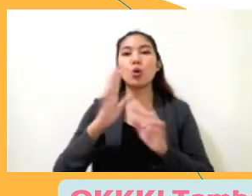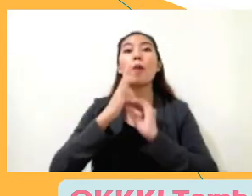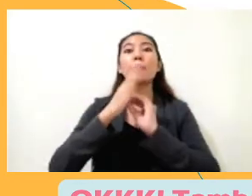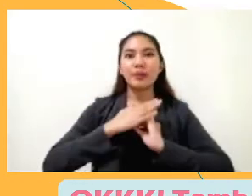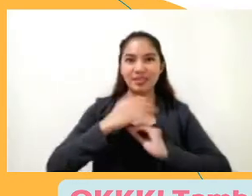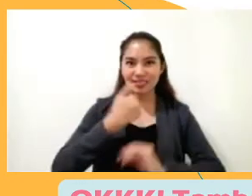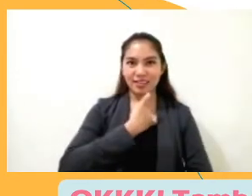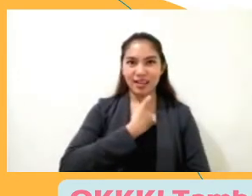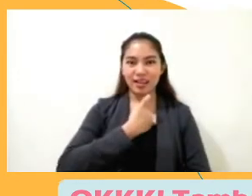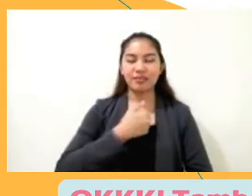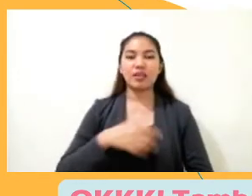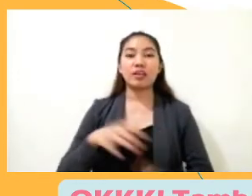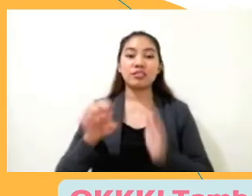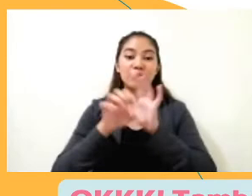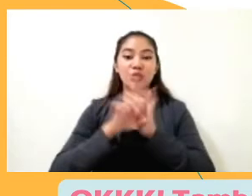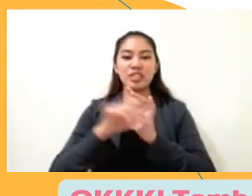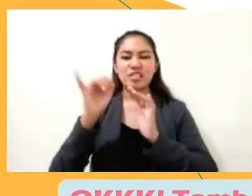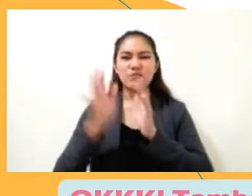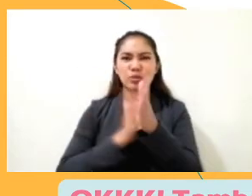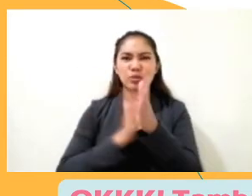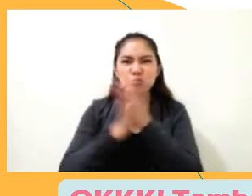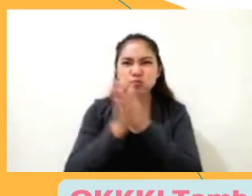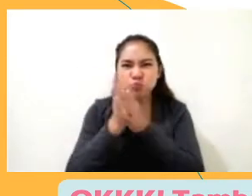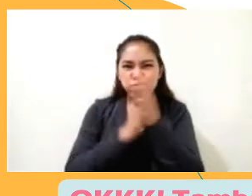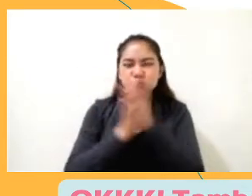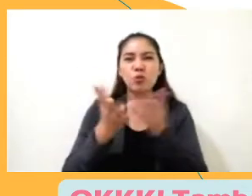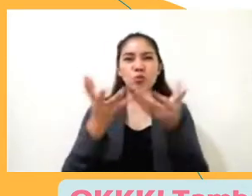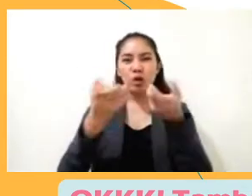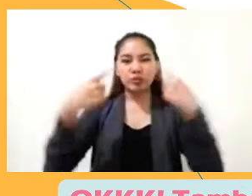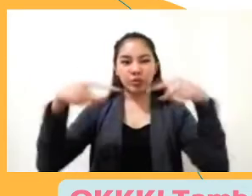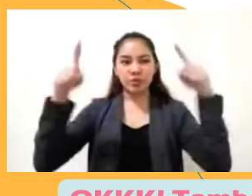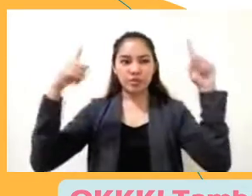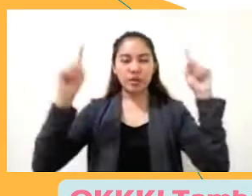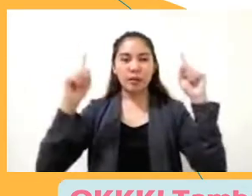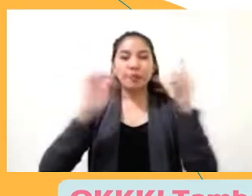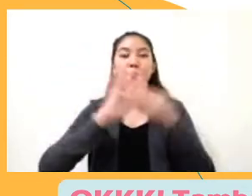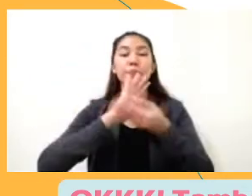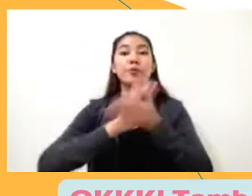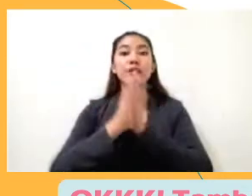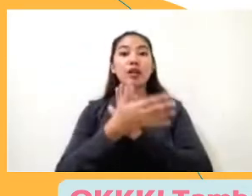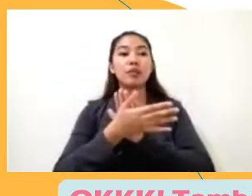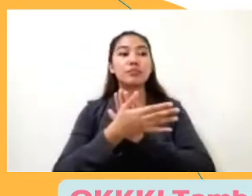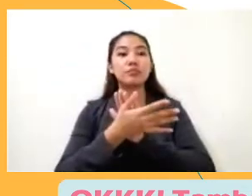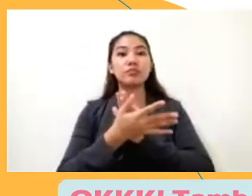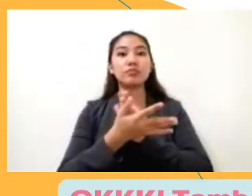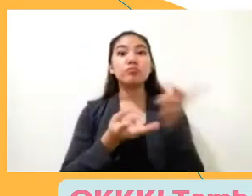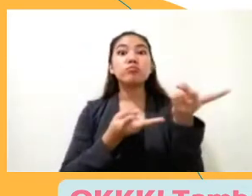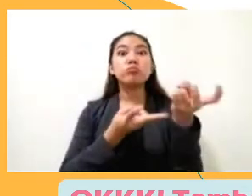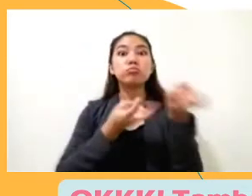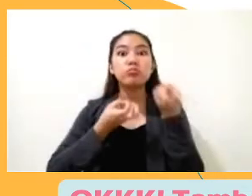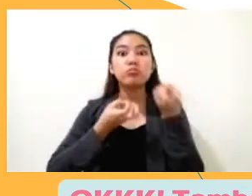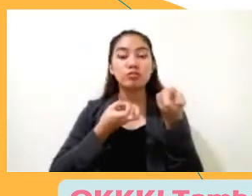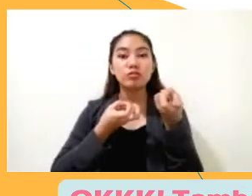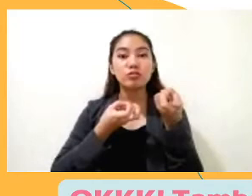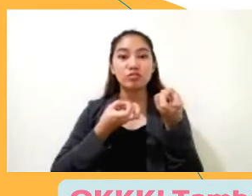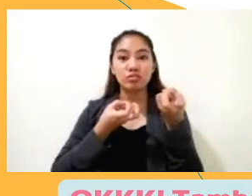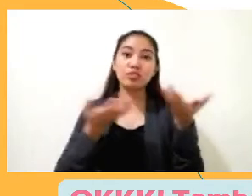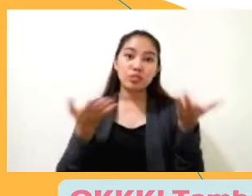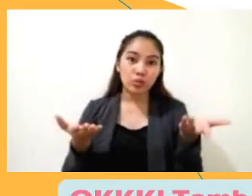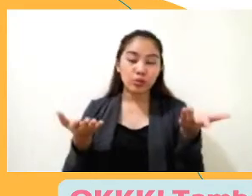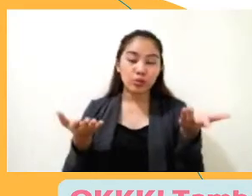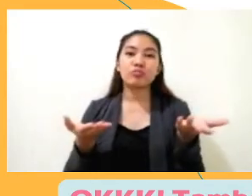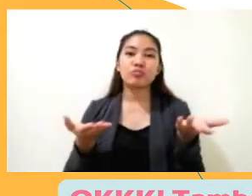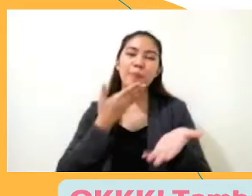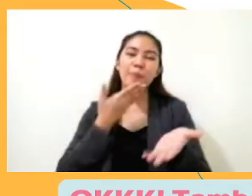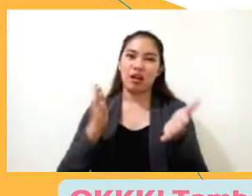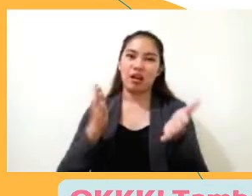mo, pagsa-strive mo doon sa pag-unlad, nakakasakit na or sumusobra na para sa iyong sarili, then hindi naman ibig sabihin na kailangan